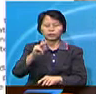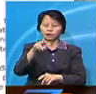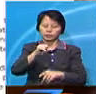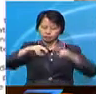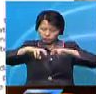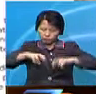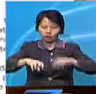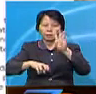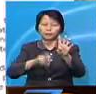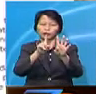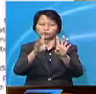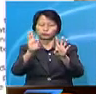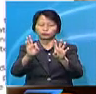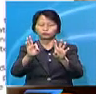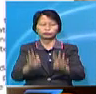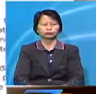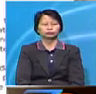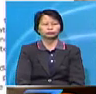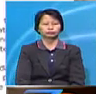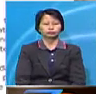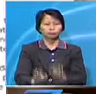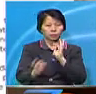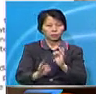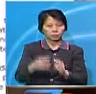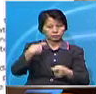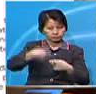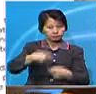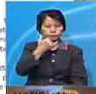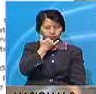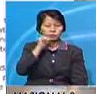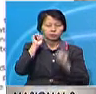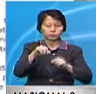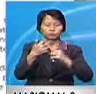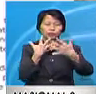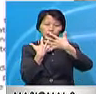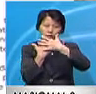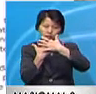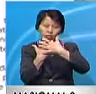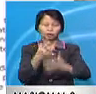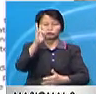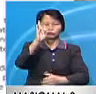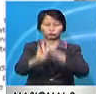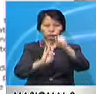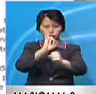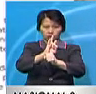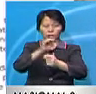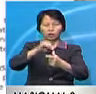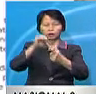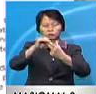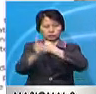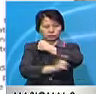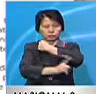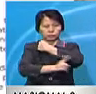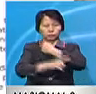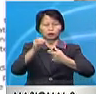seksyen 419 kanon keseksaan jika Sabit kesalahan boleh dihukum penjara maksimum 7 tahun atau denda